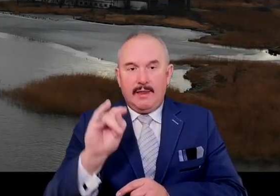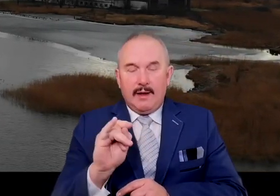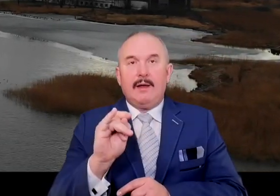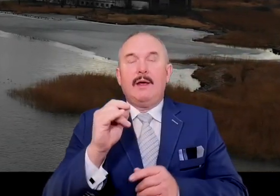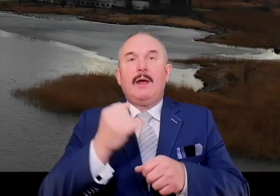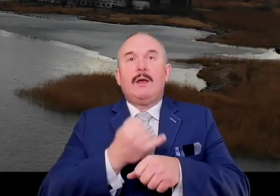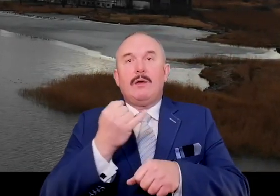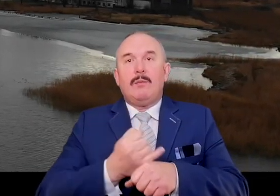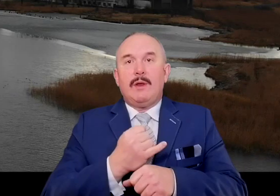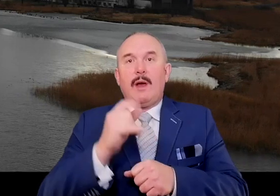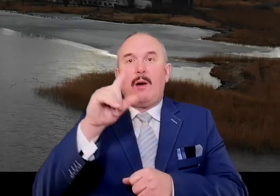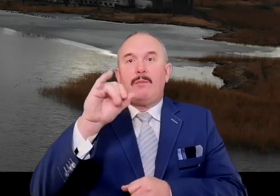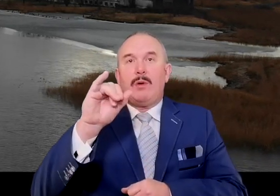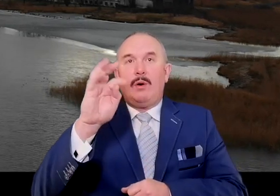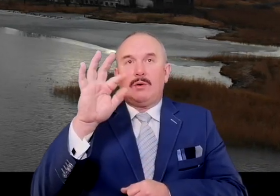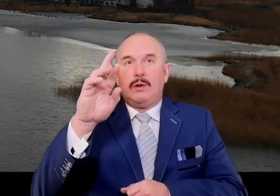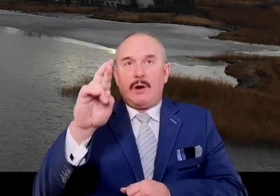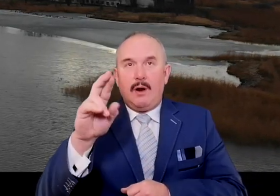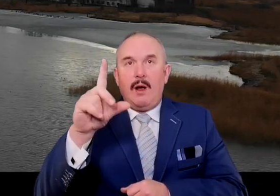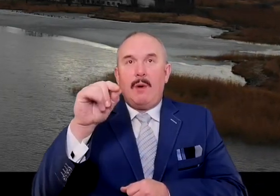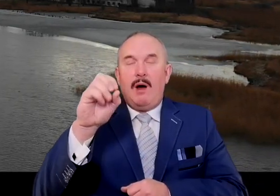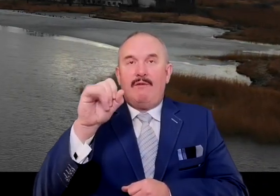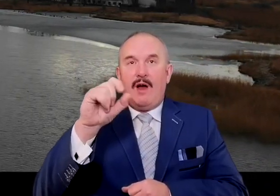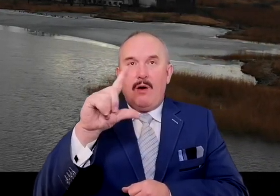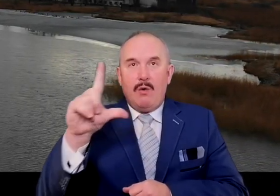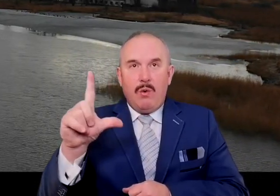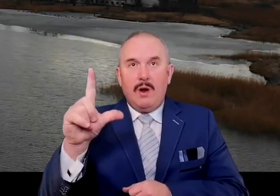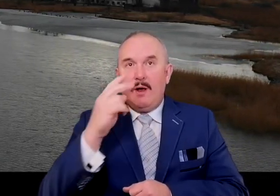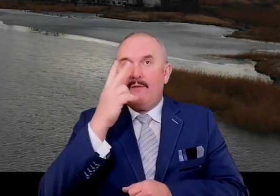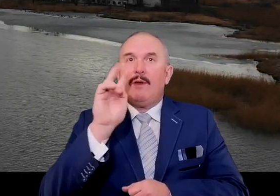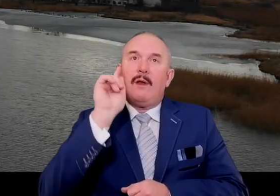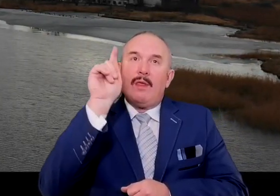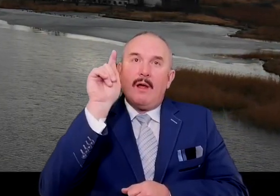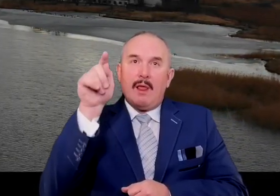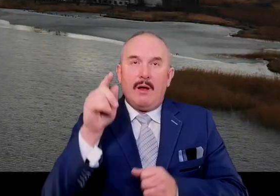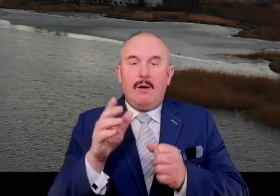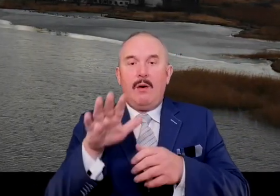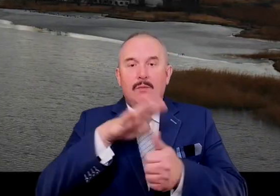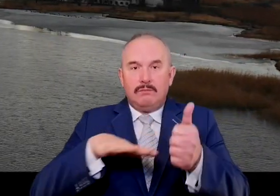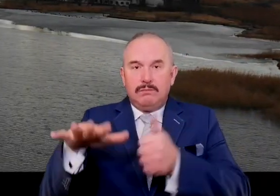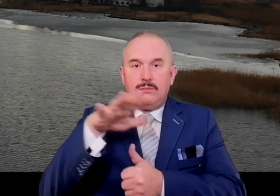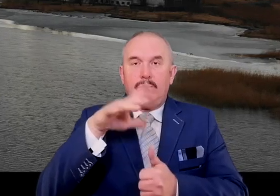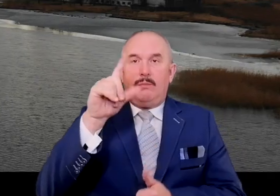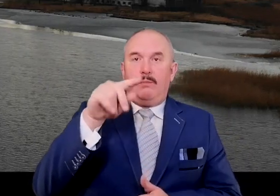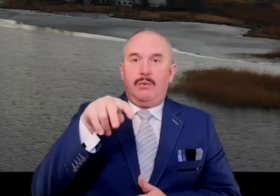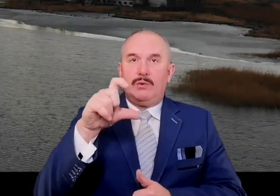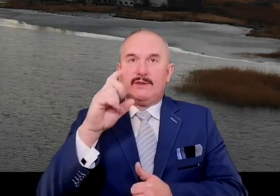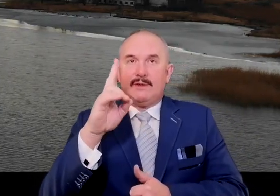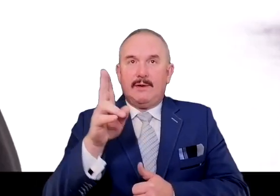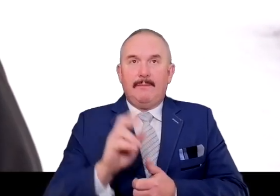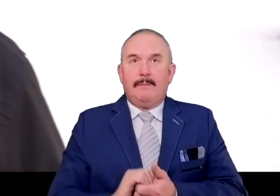Pawła w Pucku, którego bryłę też widzimy w oddali z panoramą miasta Pucka w